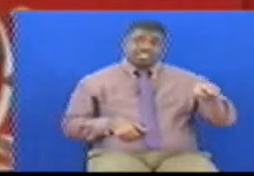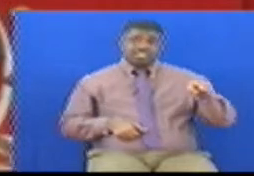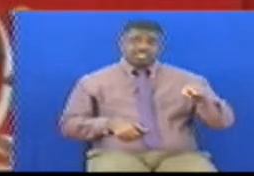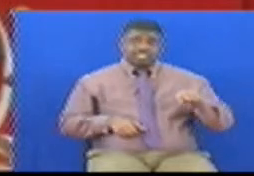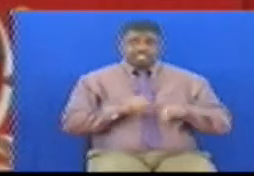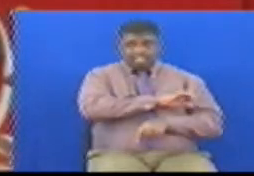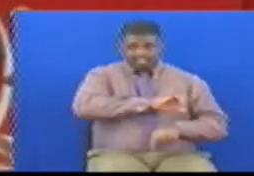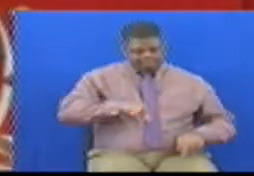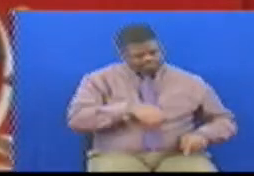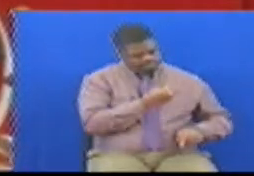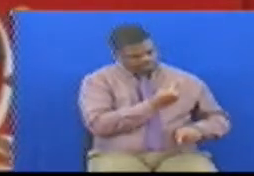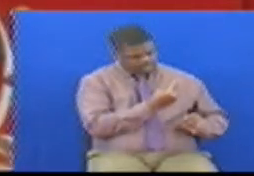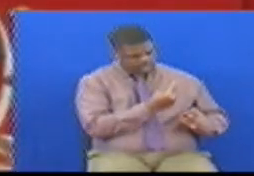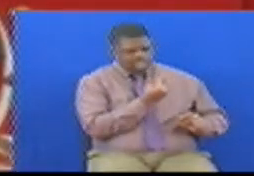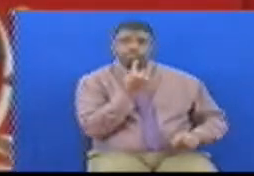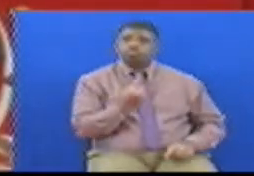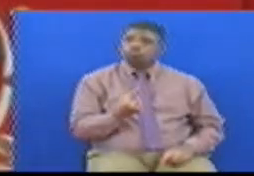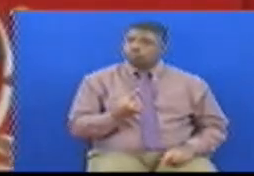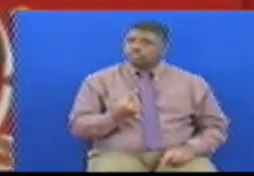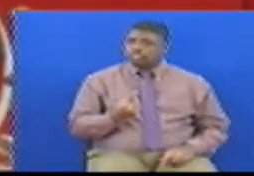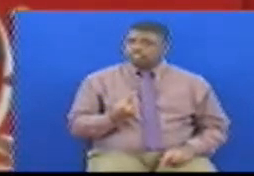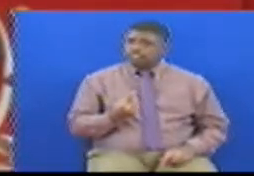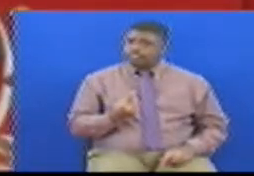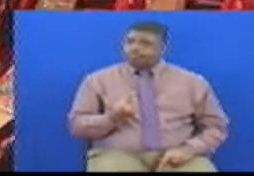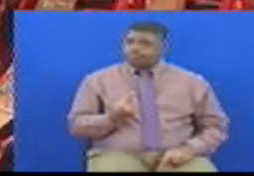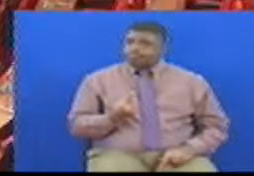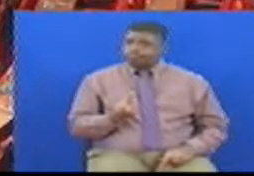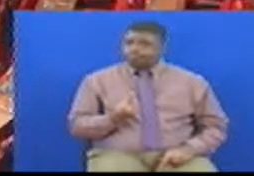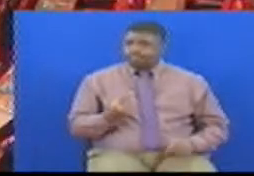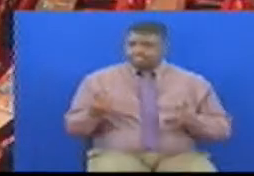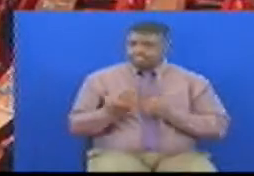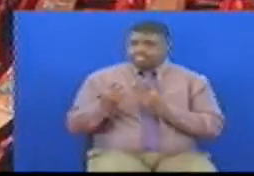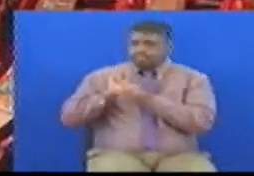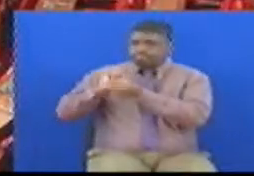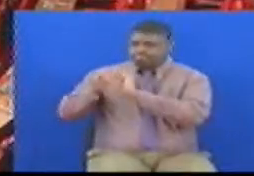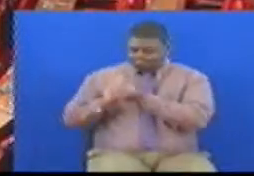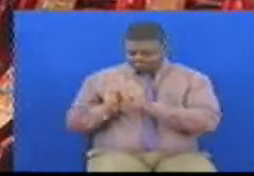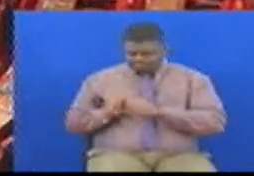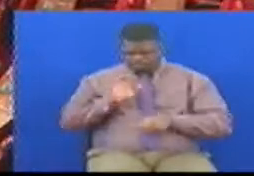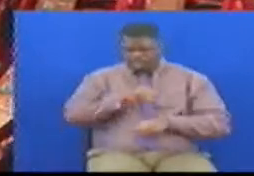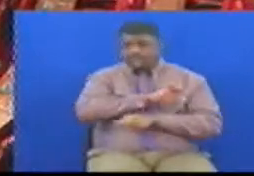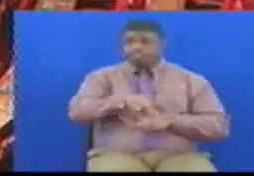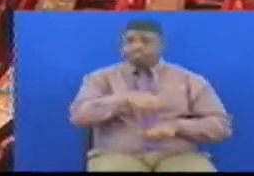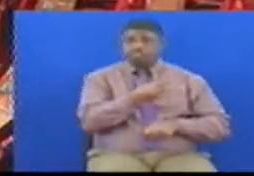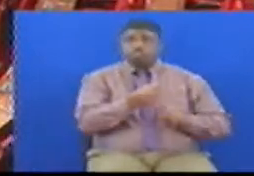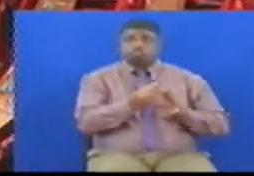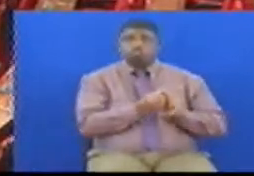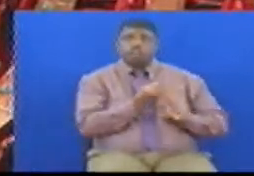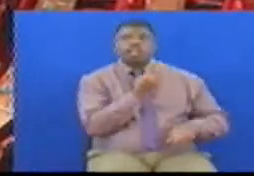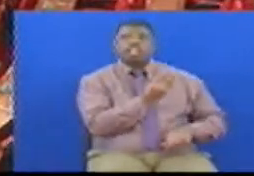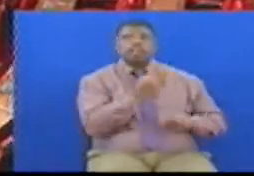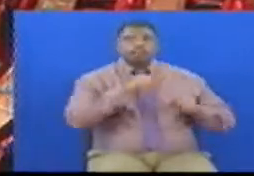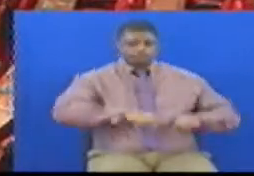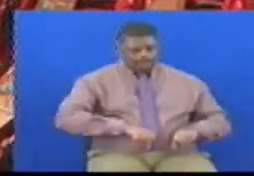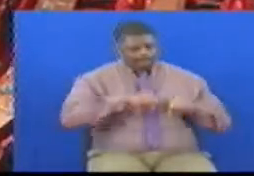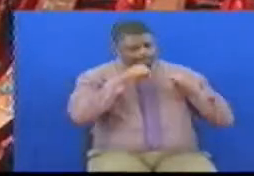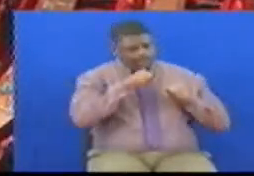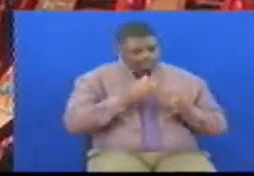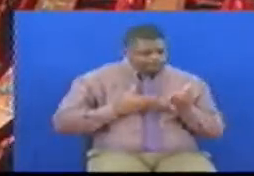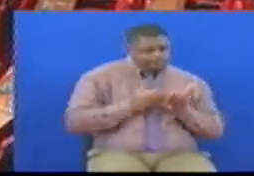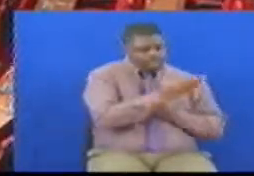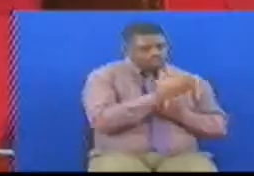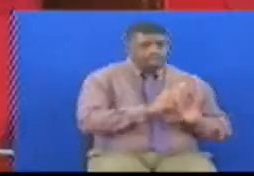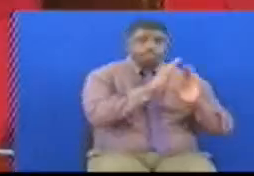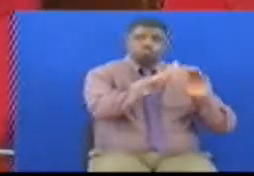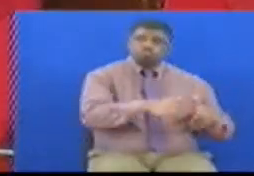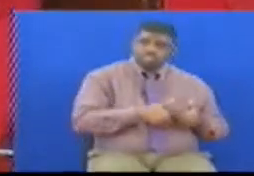mwaka 2011 kama ilivyorekebishwa mwaka 2014 zinalipa bunge mamlaka ya kupitisha na kuridhia